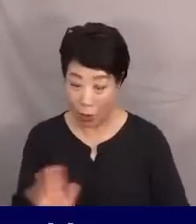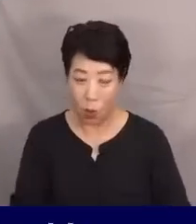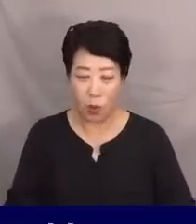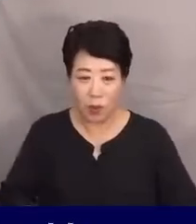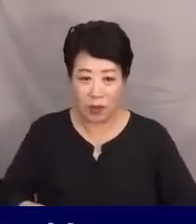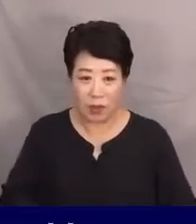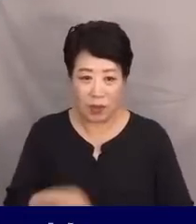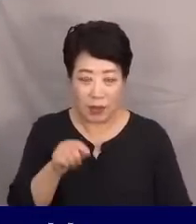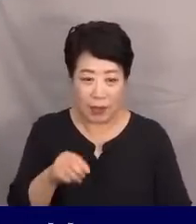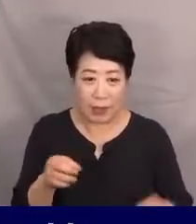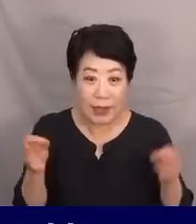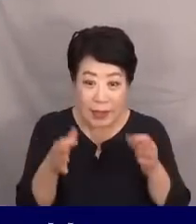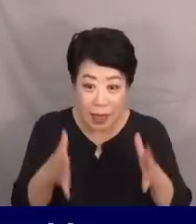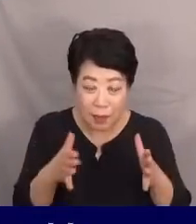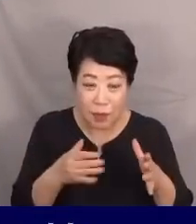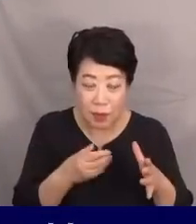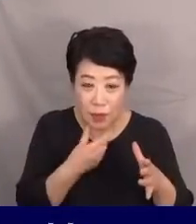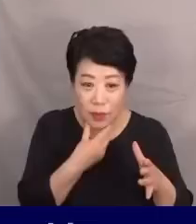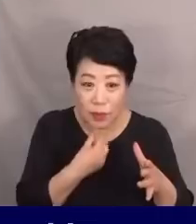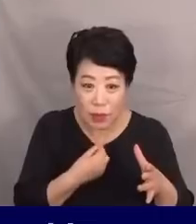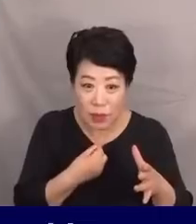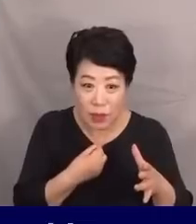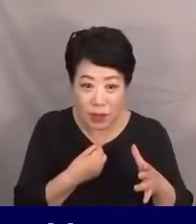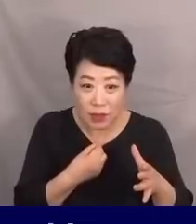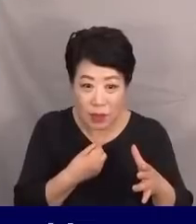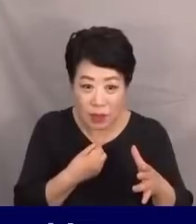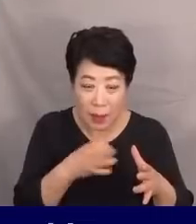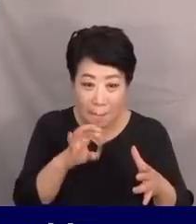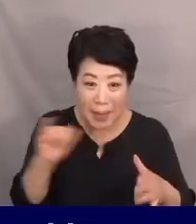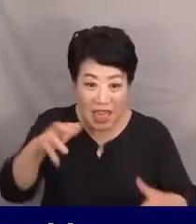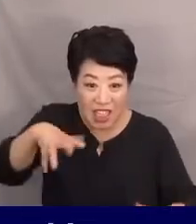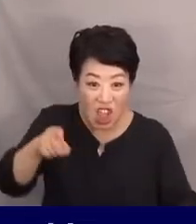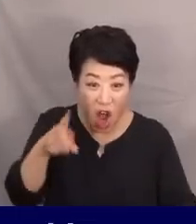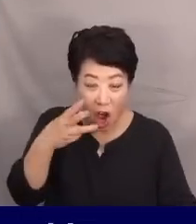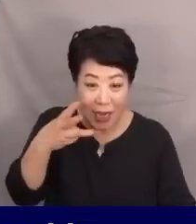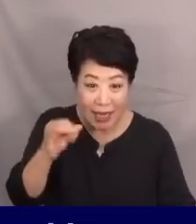이 짧은 수염의 피처링에 의해서